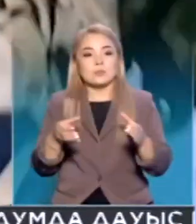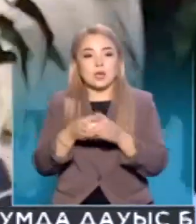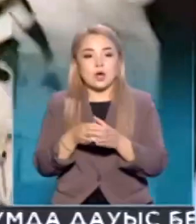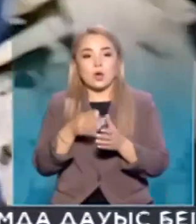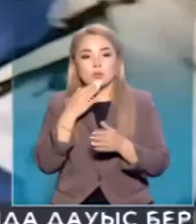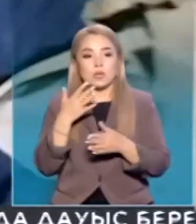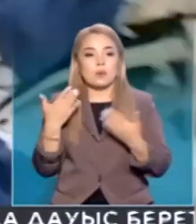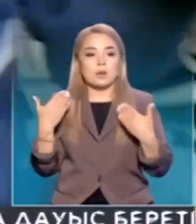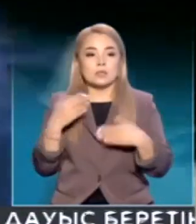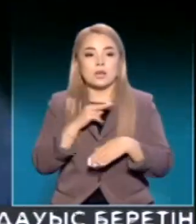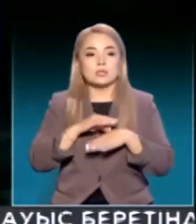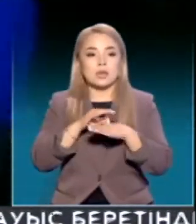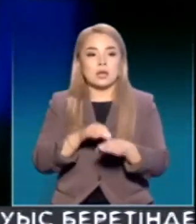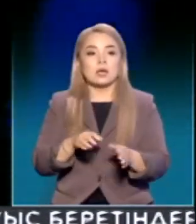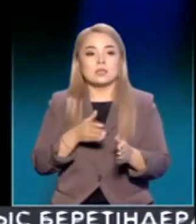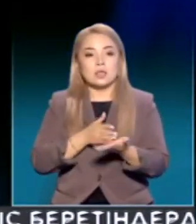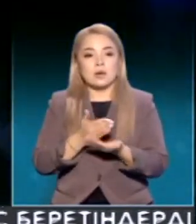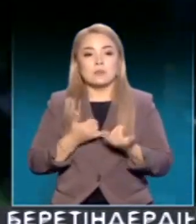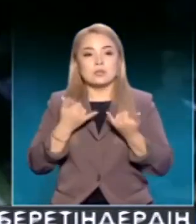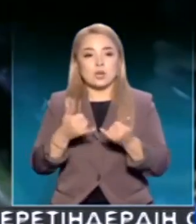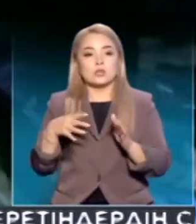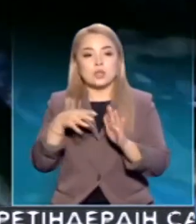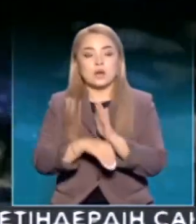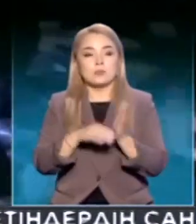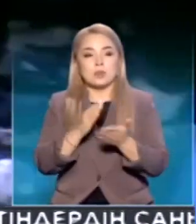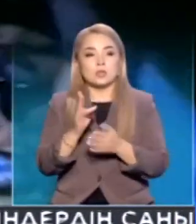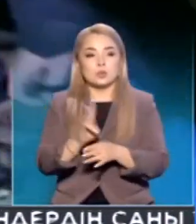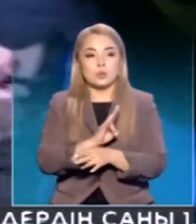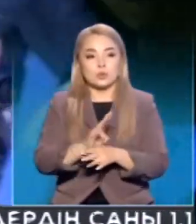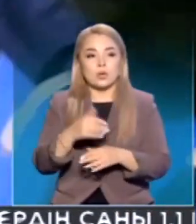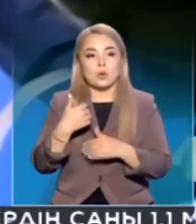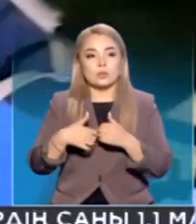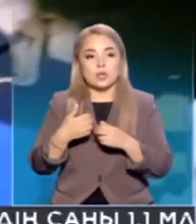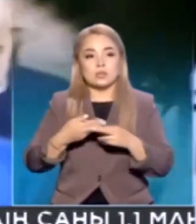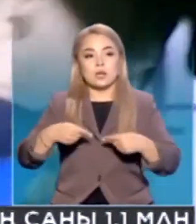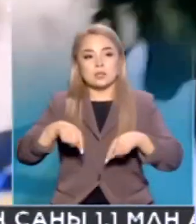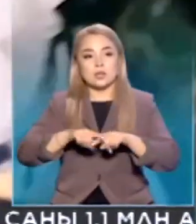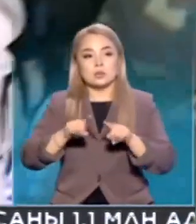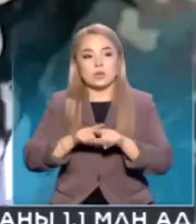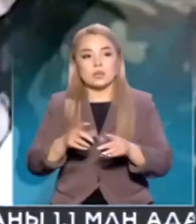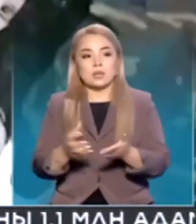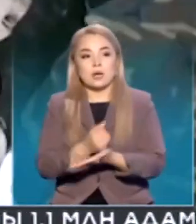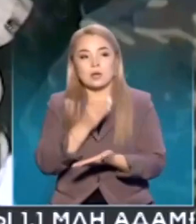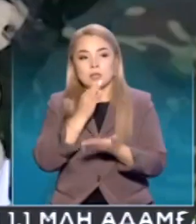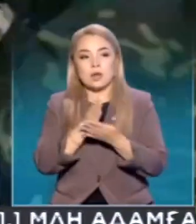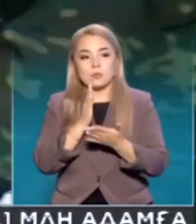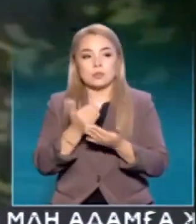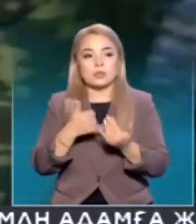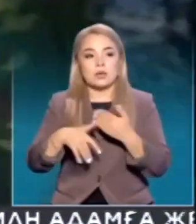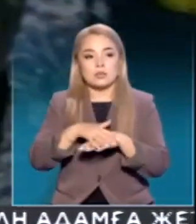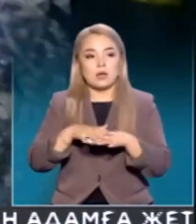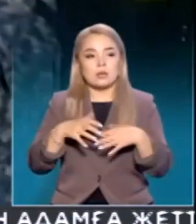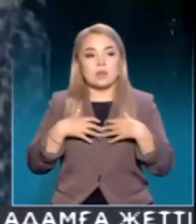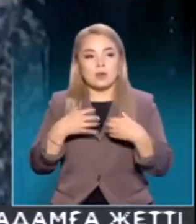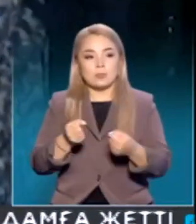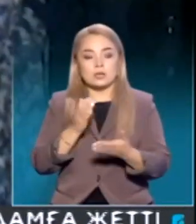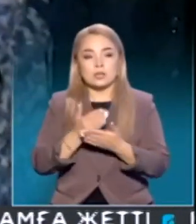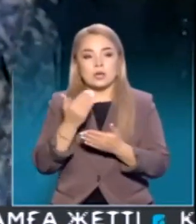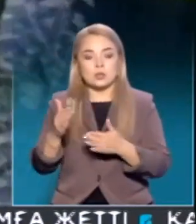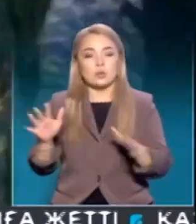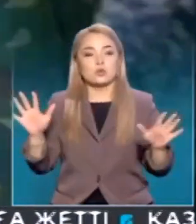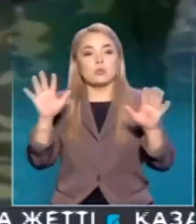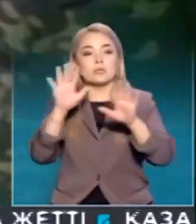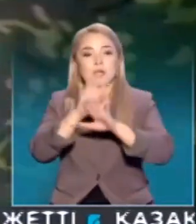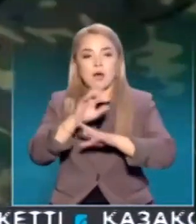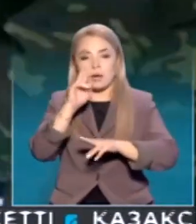парк қызметкерлері жұмылдырылған. Іздеу тобы жоғалғандарды түн ортасында құлыншақты тау шатқалынан тапты. Барлығы аман есен, айтуынша олар